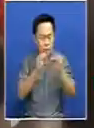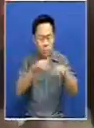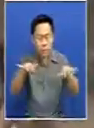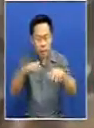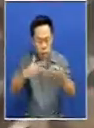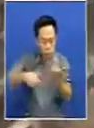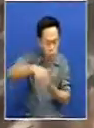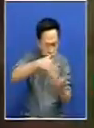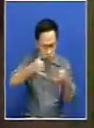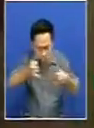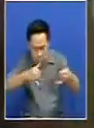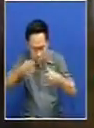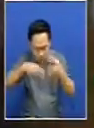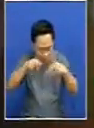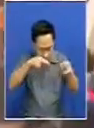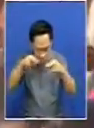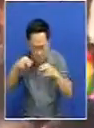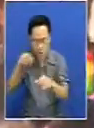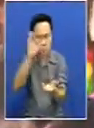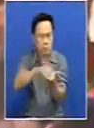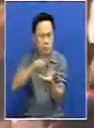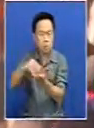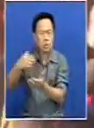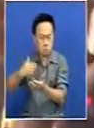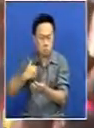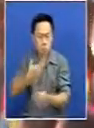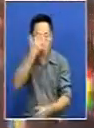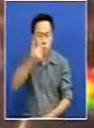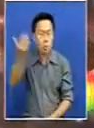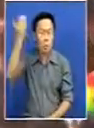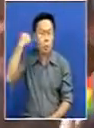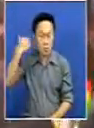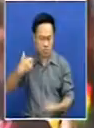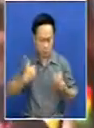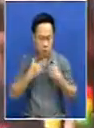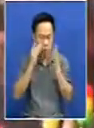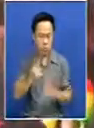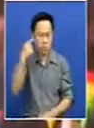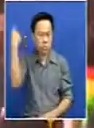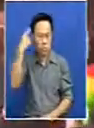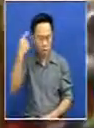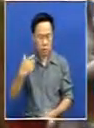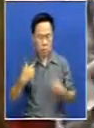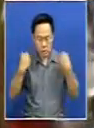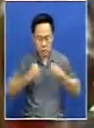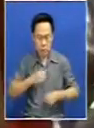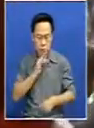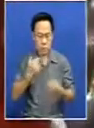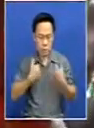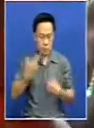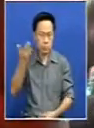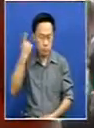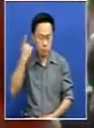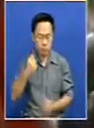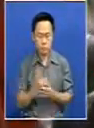ายของประชาชนที่มาเล่นน้ำค่ะเนื่องจากพบว่าเมื่อวานนี้ยังมีการแต่งตัวไม่เหมาะสมของนักท่องเที่ยวอยู่ที่นี่บ้างนะคะเดี๋ยวเราจะ